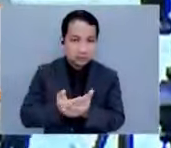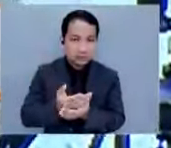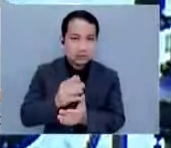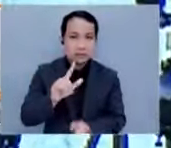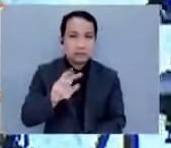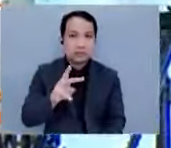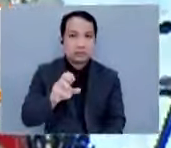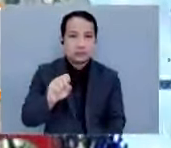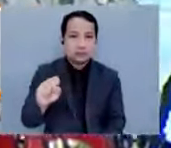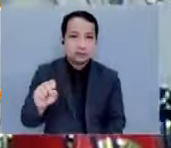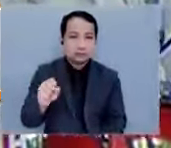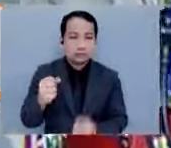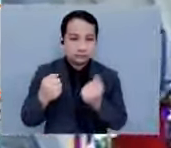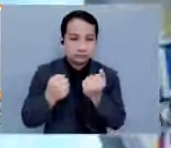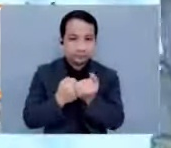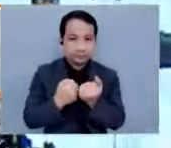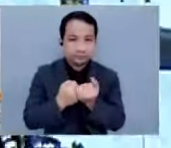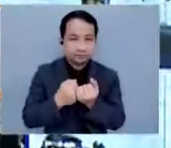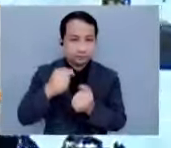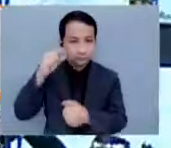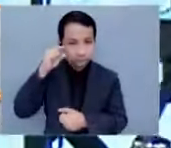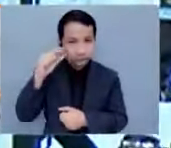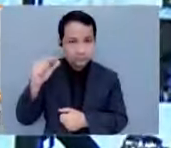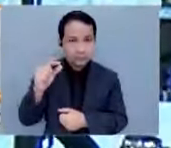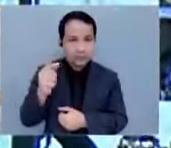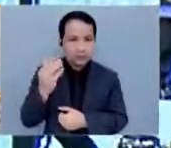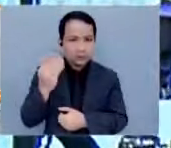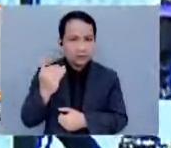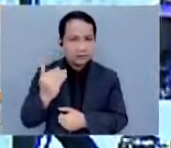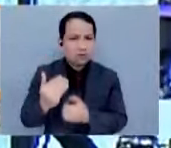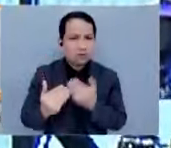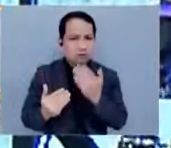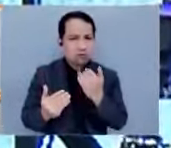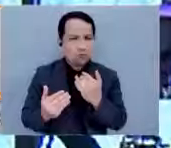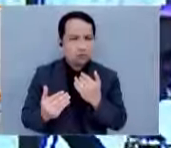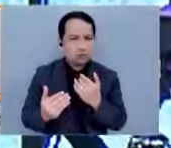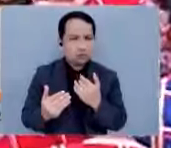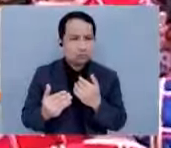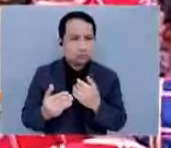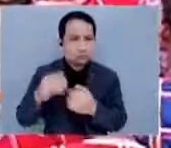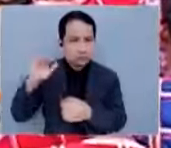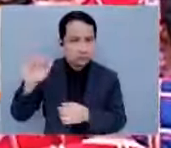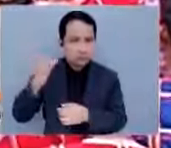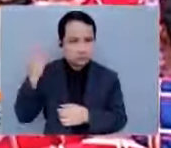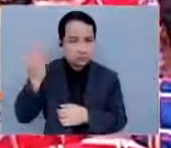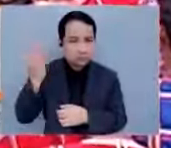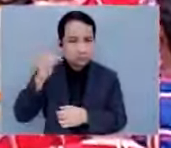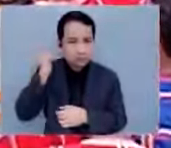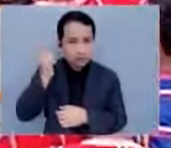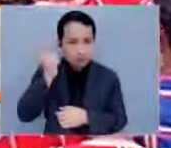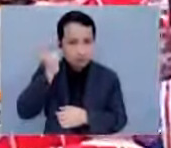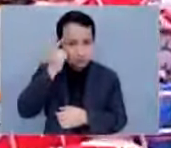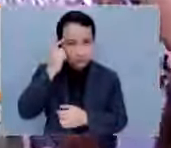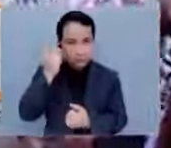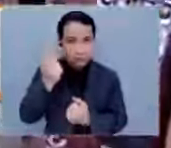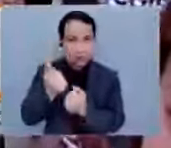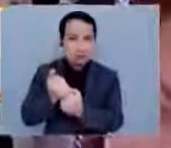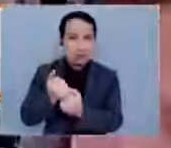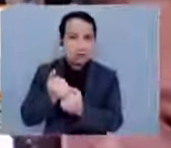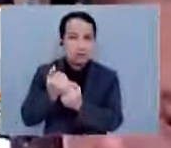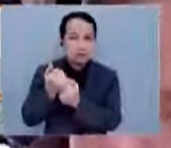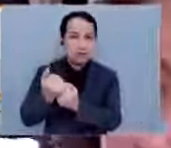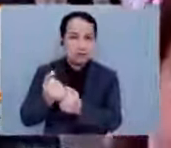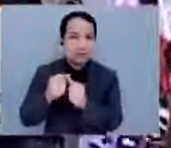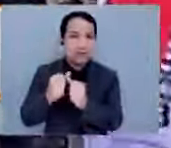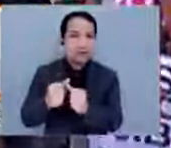mga taga-suporta ni Quiboloy. Tanong nga nila kung bakit sila tinaligdor ng gobyerno na matagal na nilang sinuportahan. Ginagamit